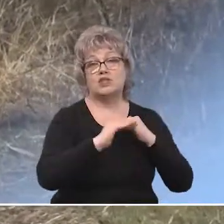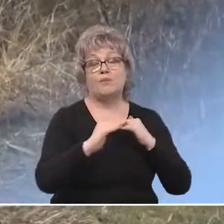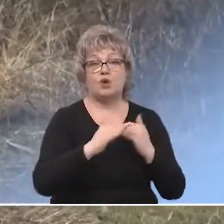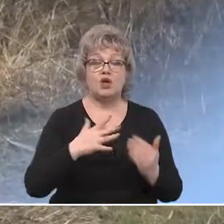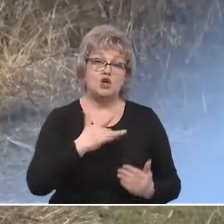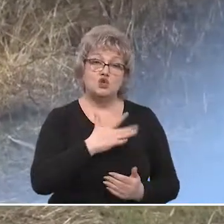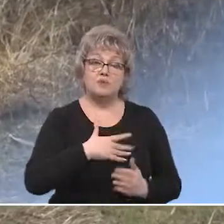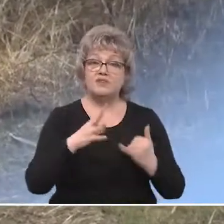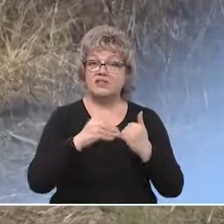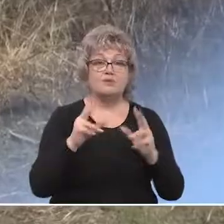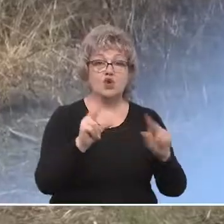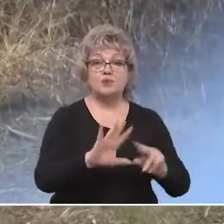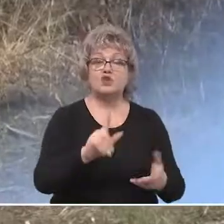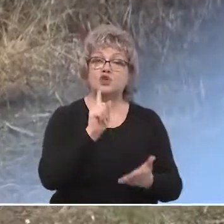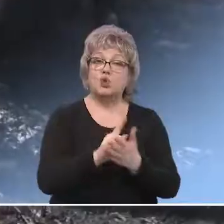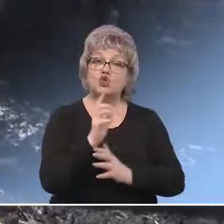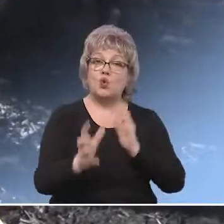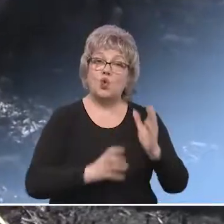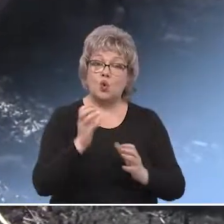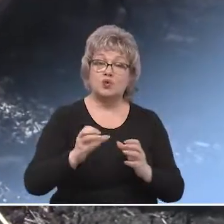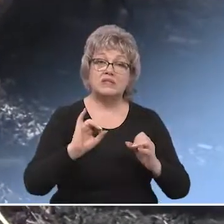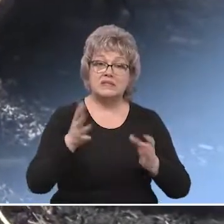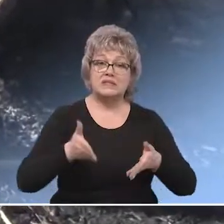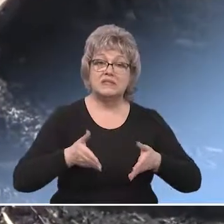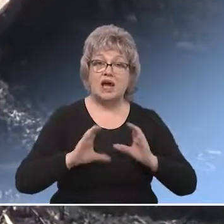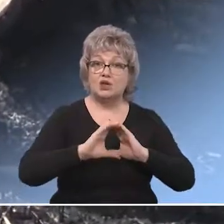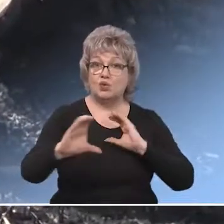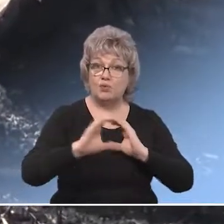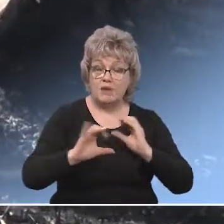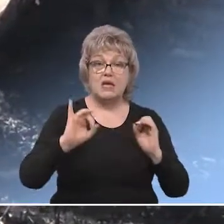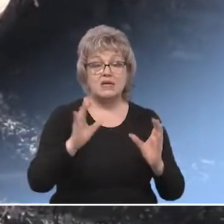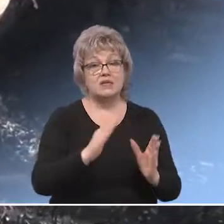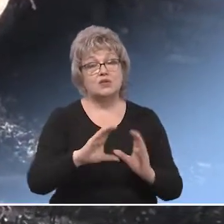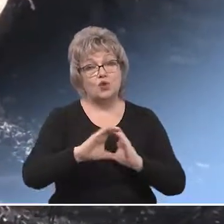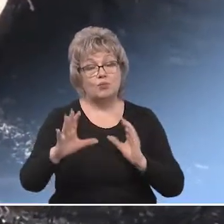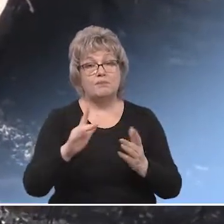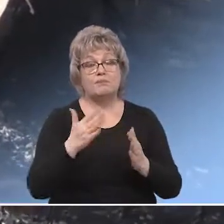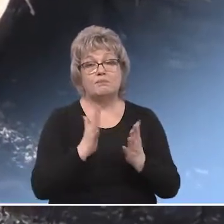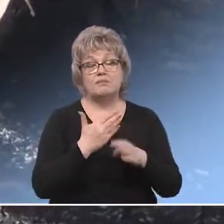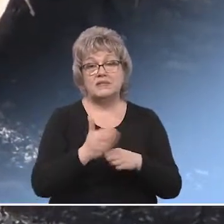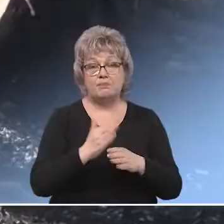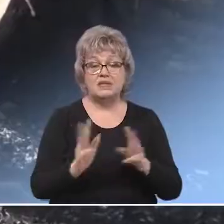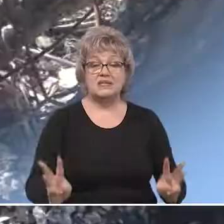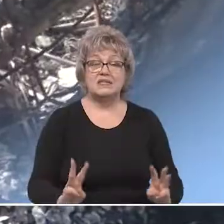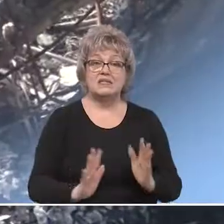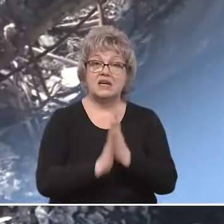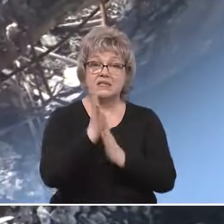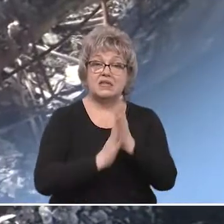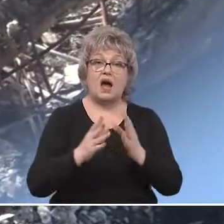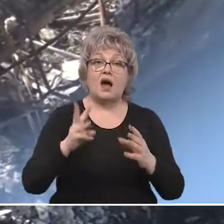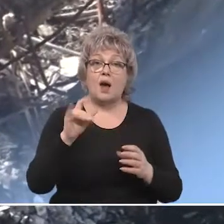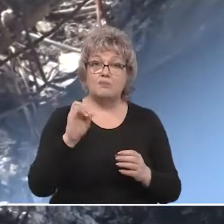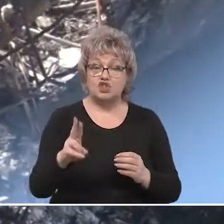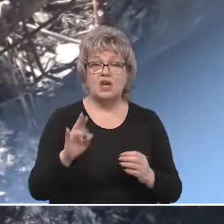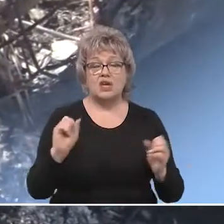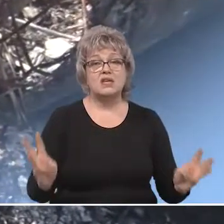поле. Собственник земли не обеспечил должный уход за мелиоративными сооружениями, и система постепенно заросла камышом, который